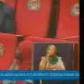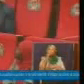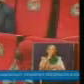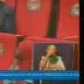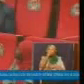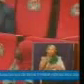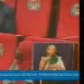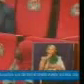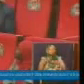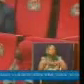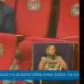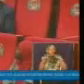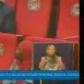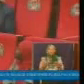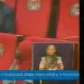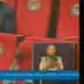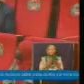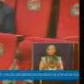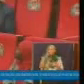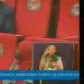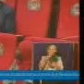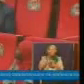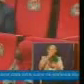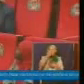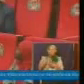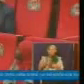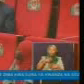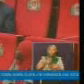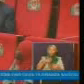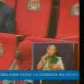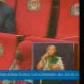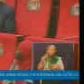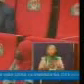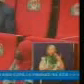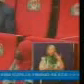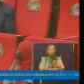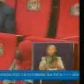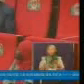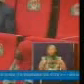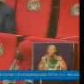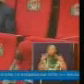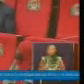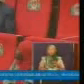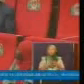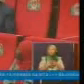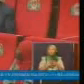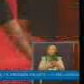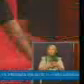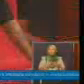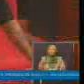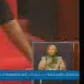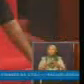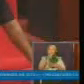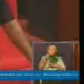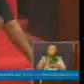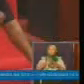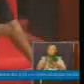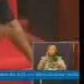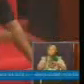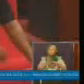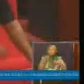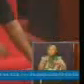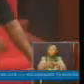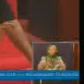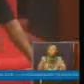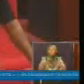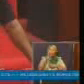za kupiga kura, kwa sisi tumeona tutoke bila hata kutumia kamati tulizozitanga sisi wenyewe kwa ajili ya maridhiano. Bila hata kuleta